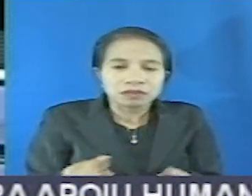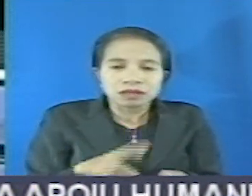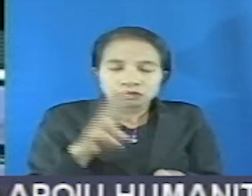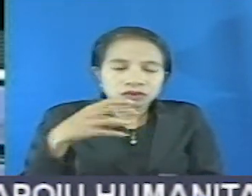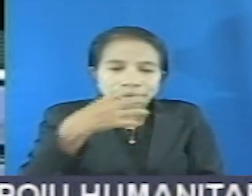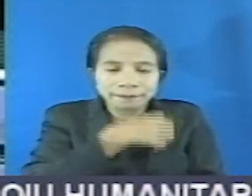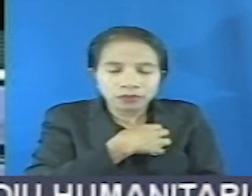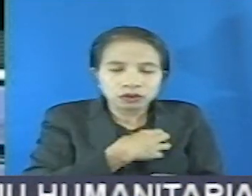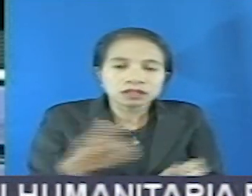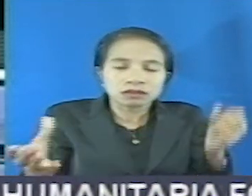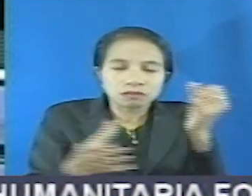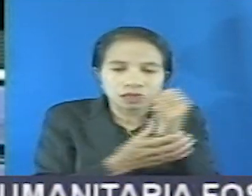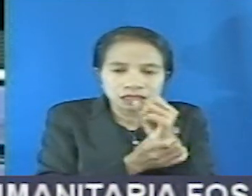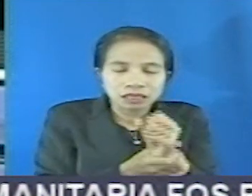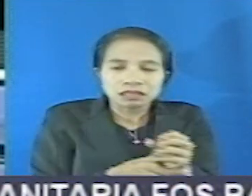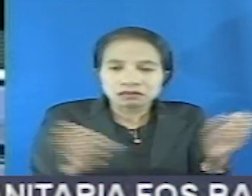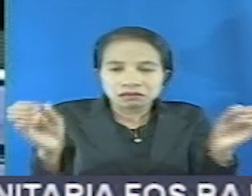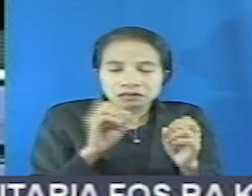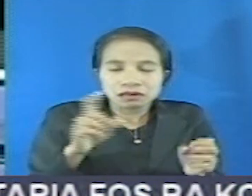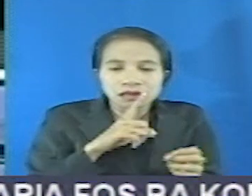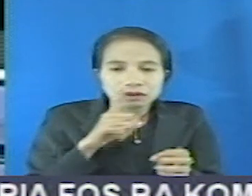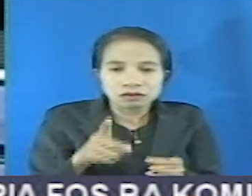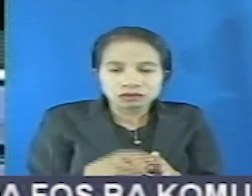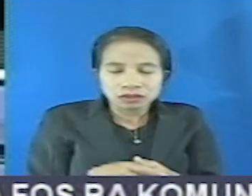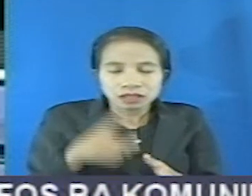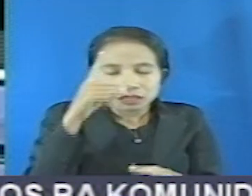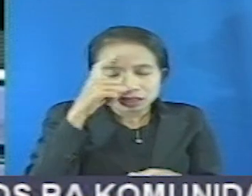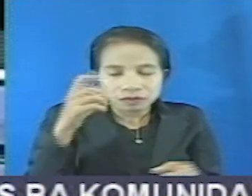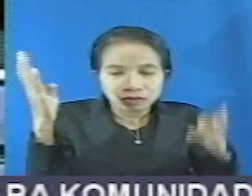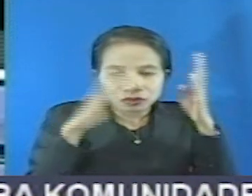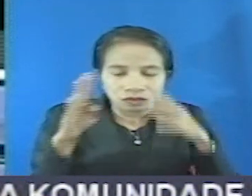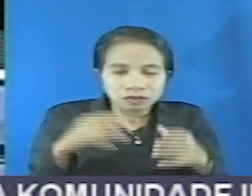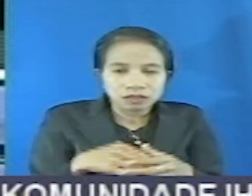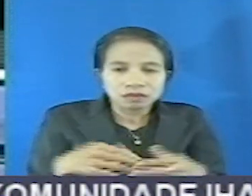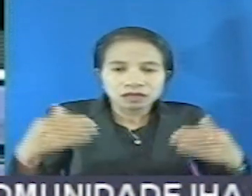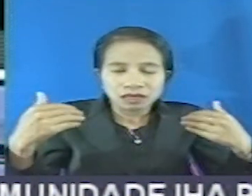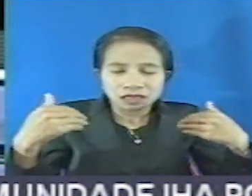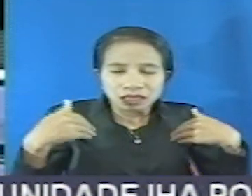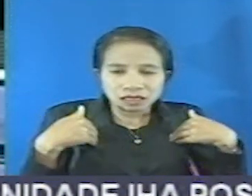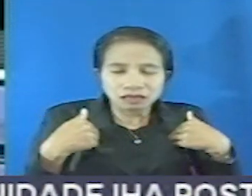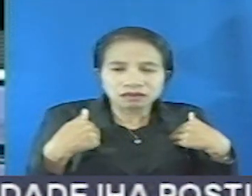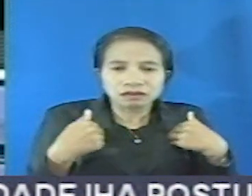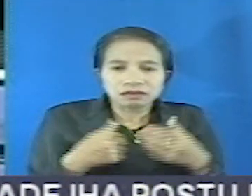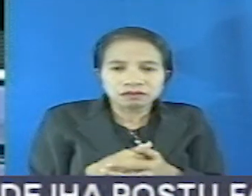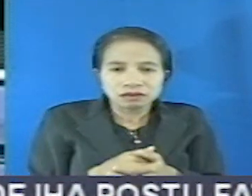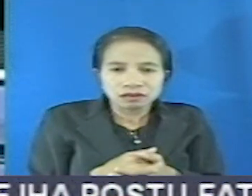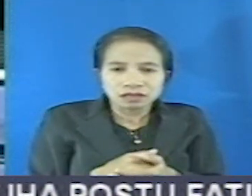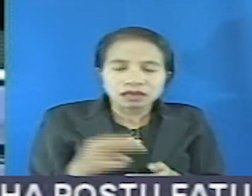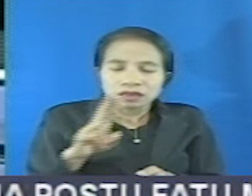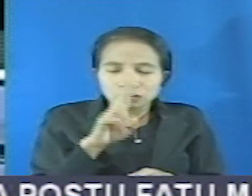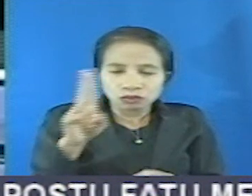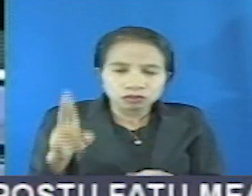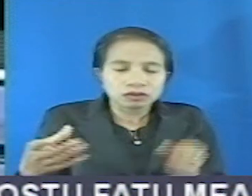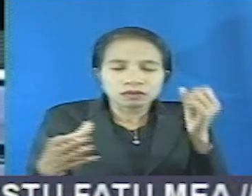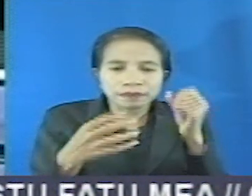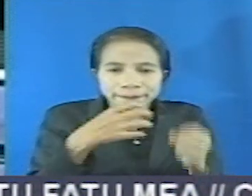atuasaun sira hasane ha ne katak ne lalos tamba ne iha kazu ne ita hare katak iha ona indisius utuliza ba polisi